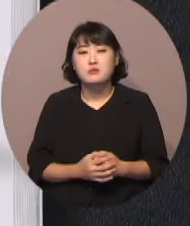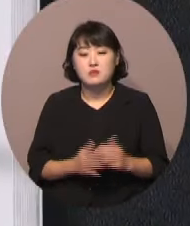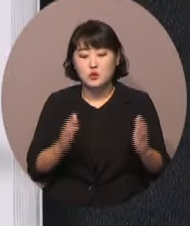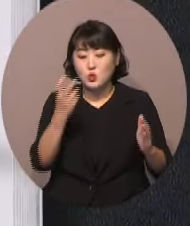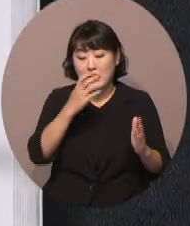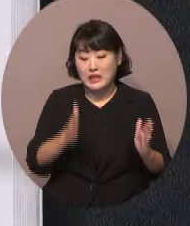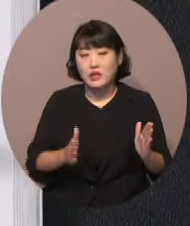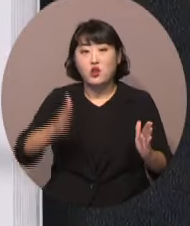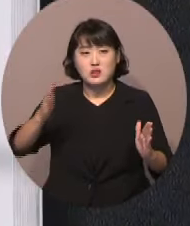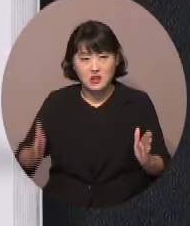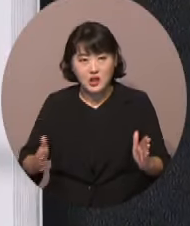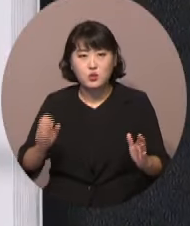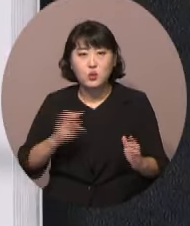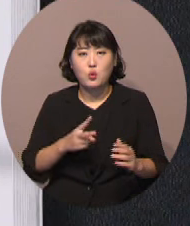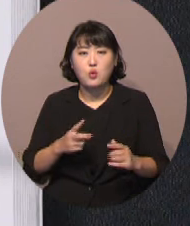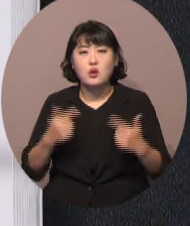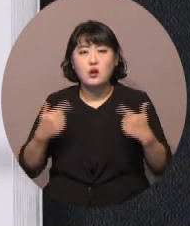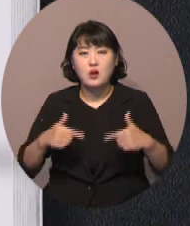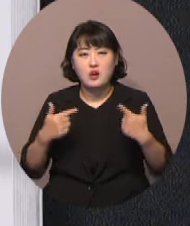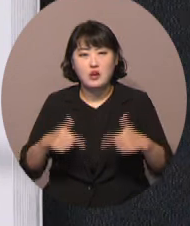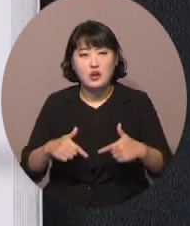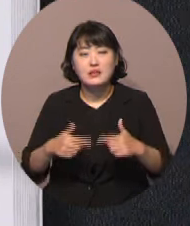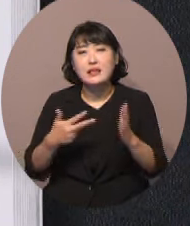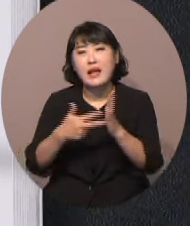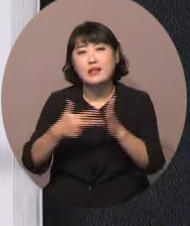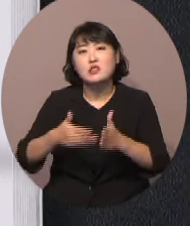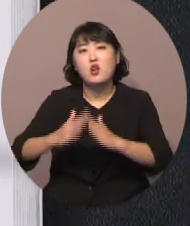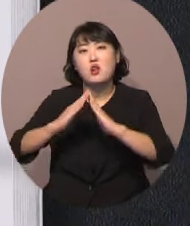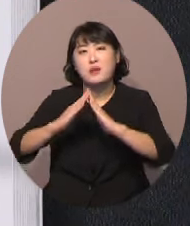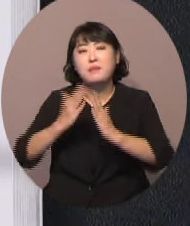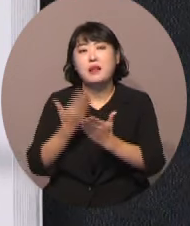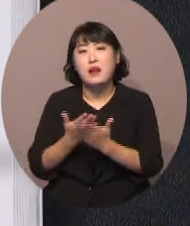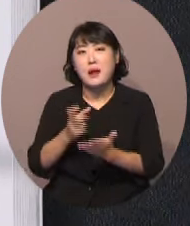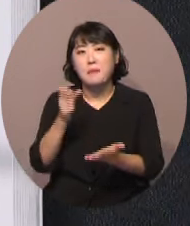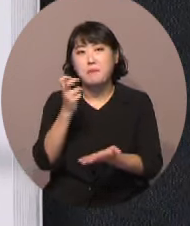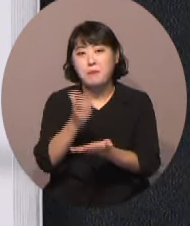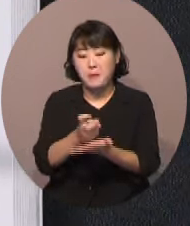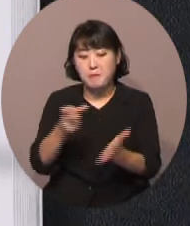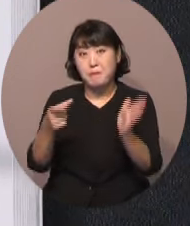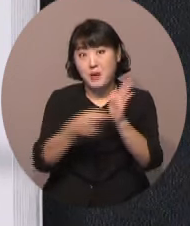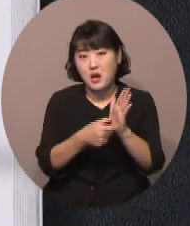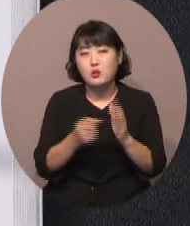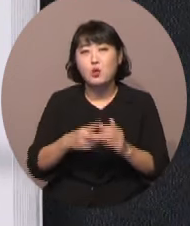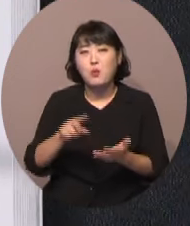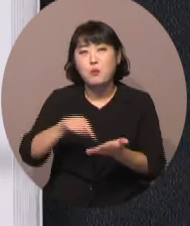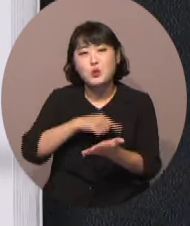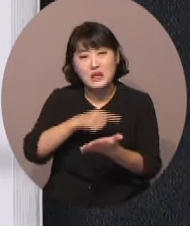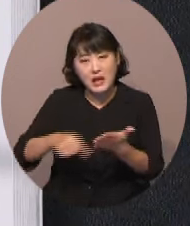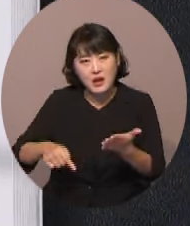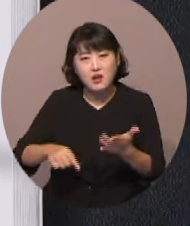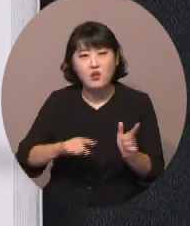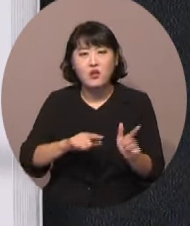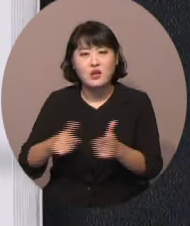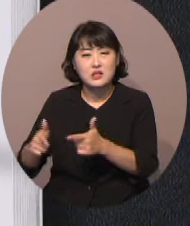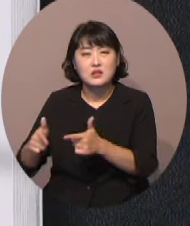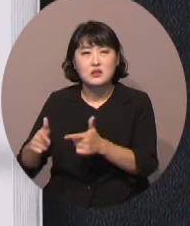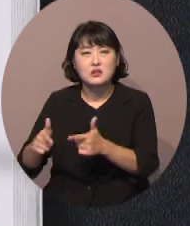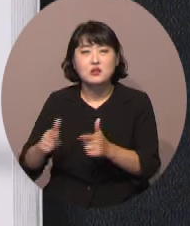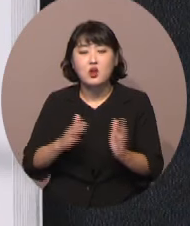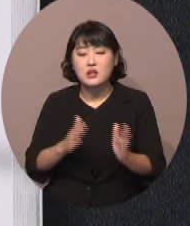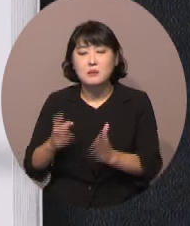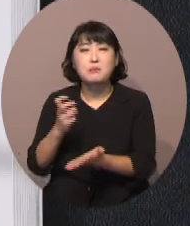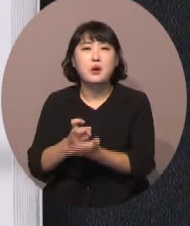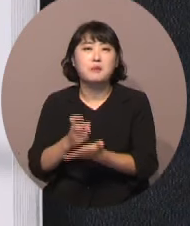연장을 비롯해 상시기관인 진실화해재단 설립 명문화, 배상 보상 기준과 유해조사 발굴 근거 마련 내용 등을